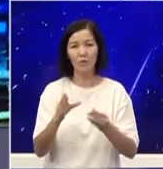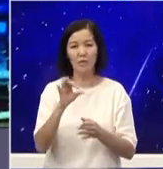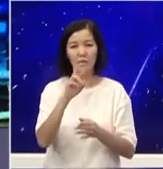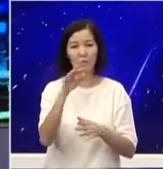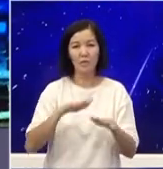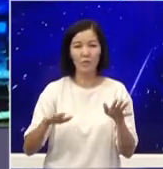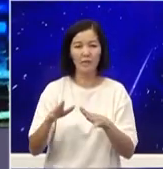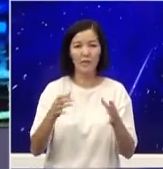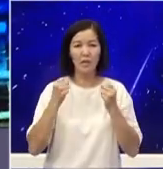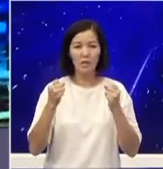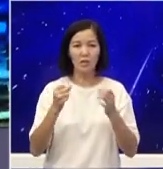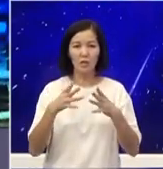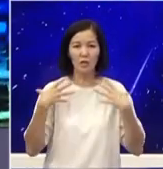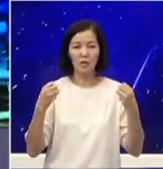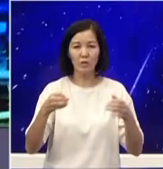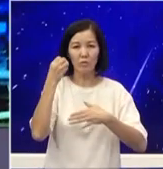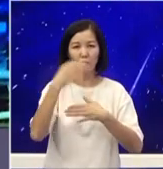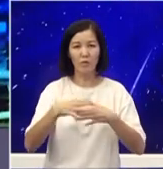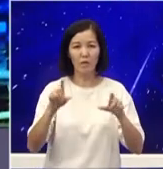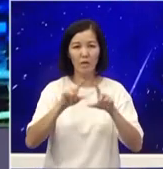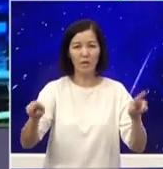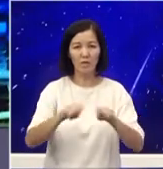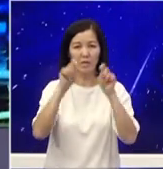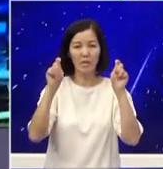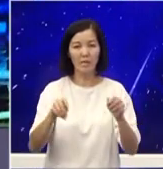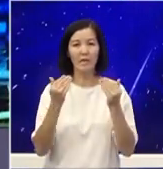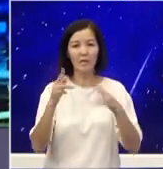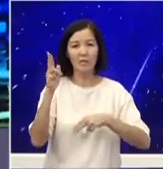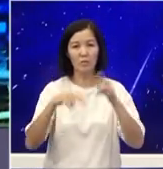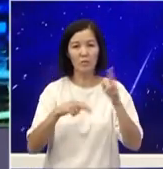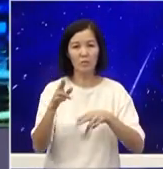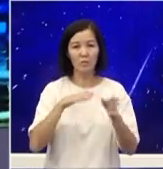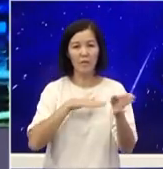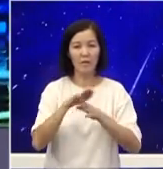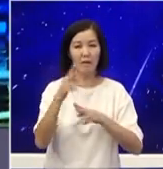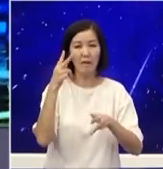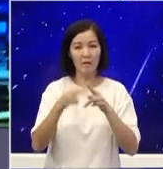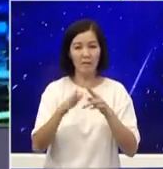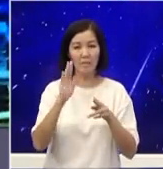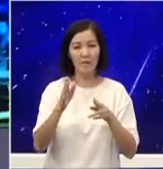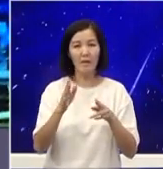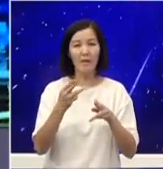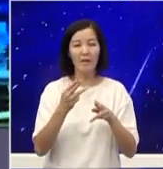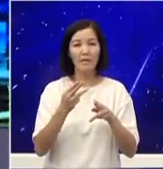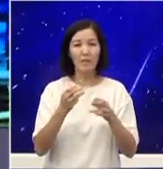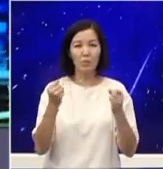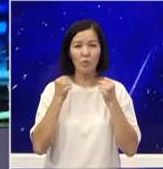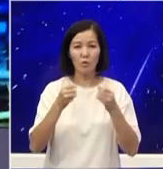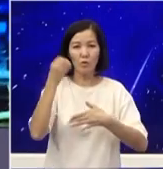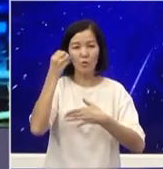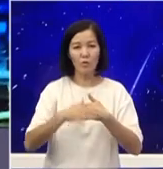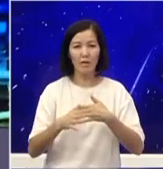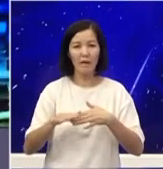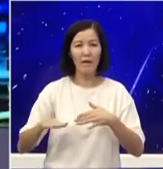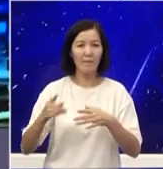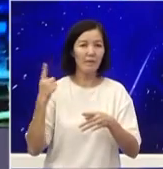күндері Ескелді ауданында дене шынықтыру, сауықтыру орталығы пайдалануға беріледі. Қазір құрылыс жұмыстары аяқталып қалды. Типтік спорт орталығы